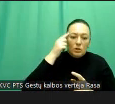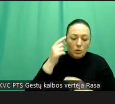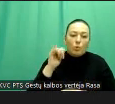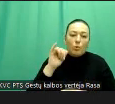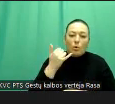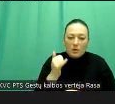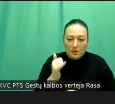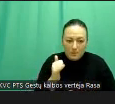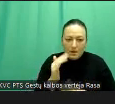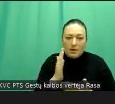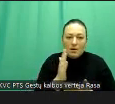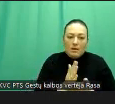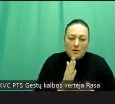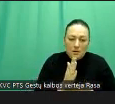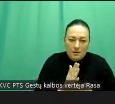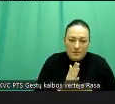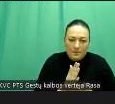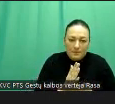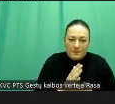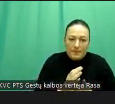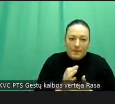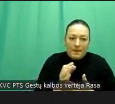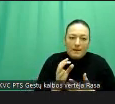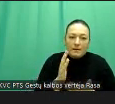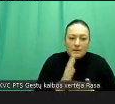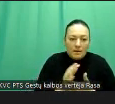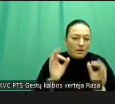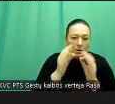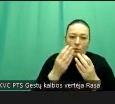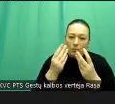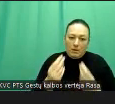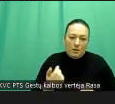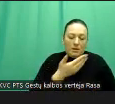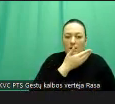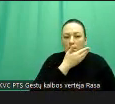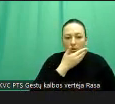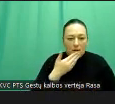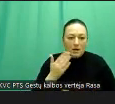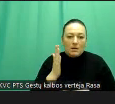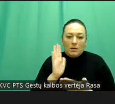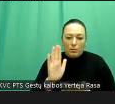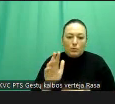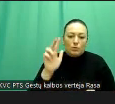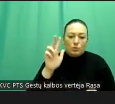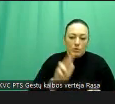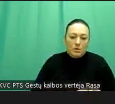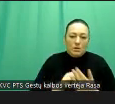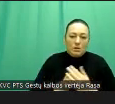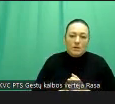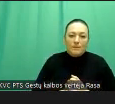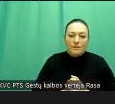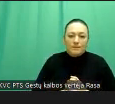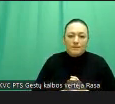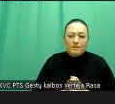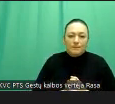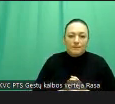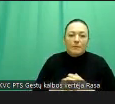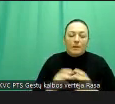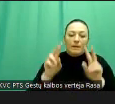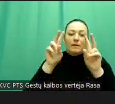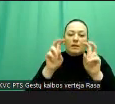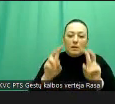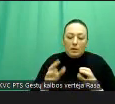gylis yra ir niekur nedingo ir kad tai bus užtikrinta. Taigi, tyrimų